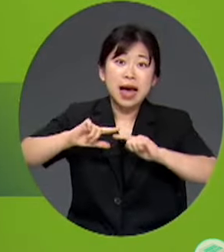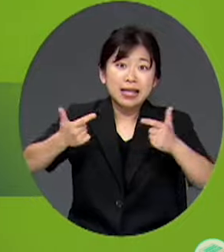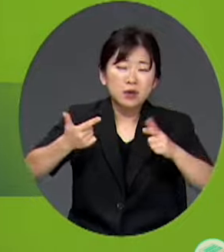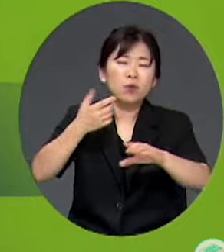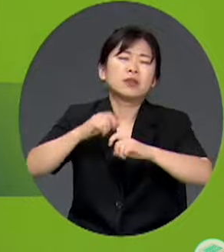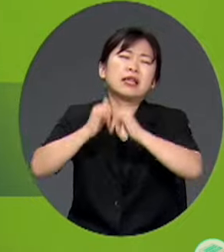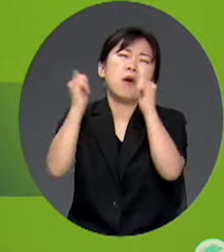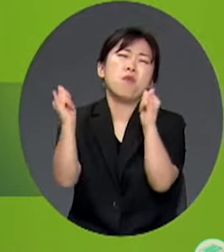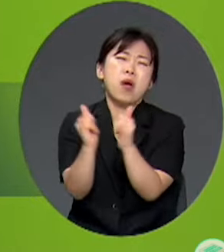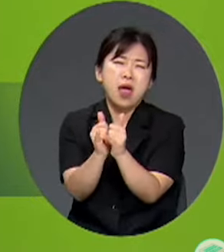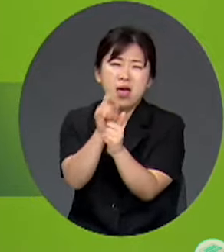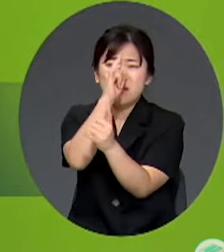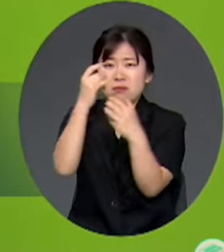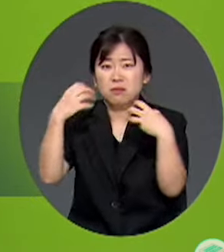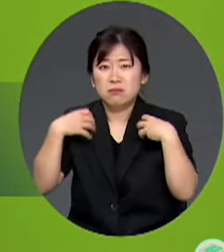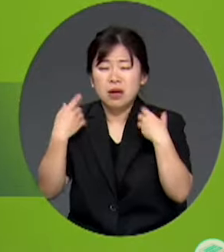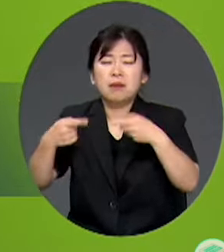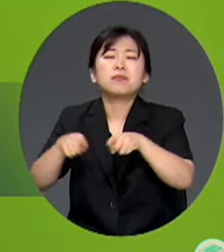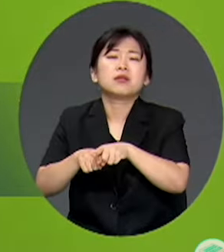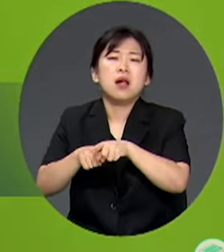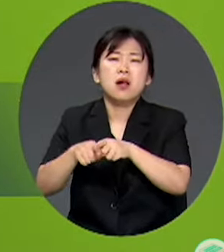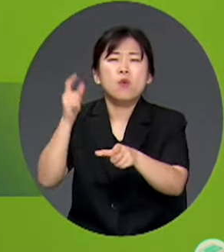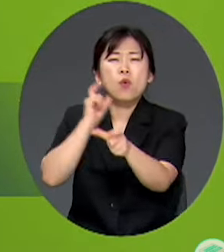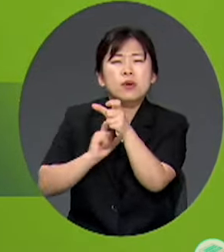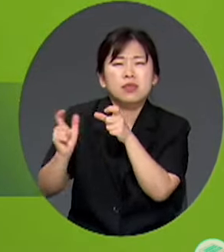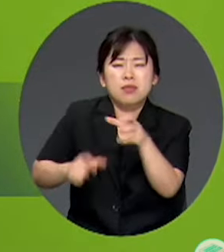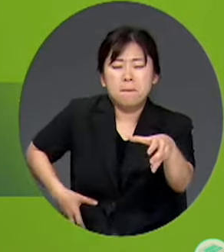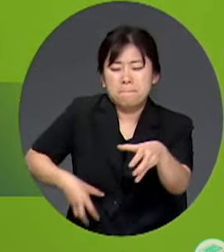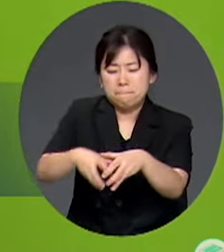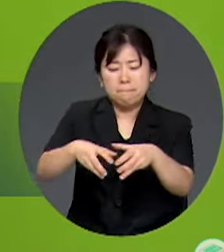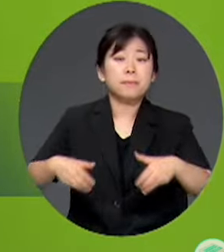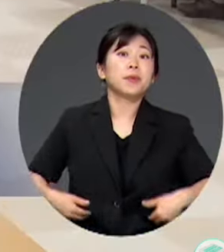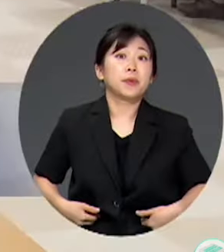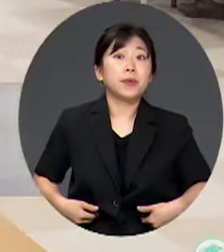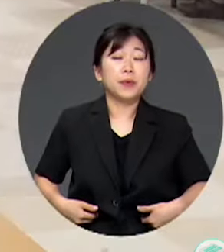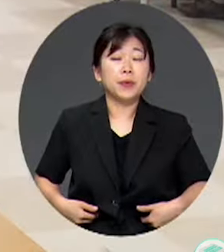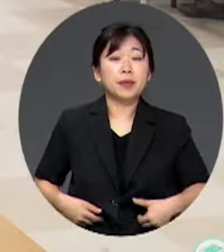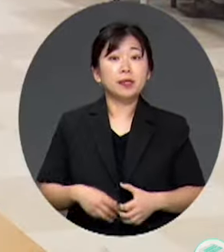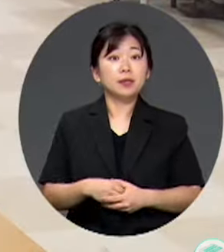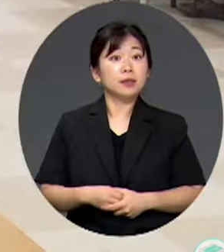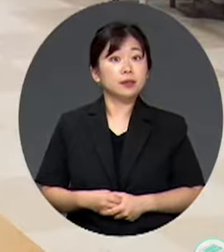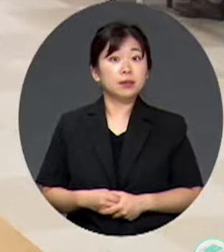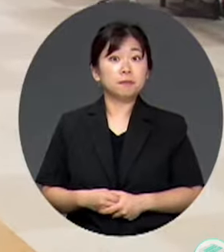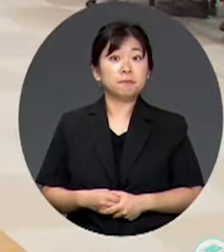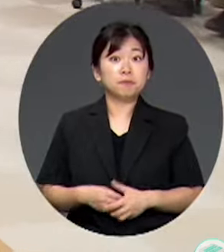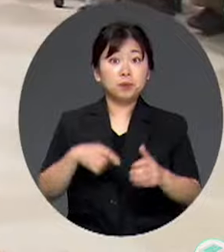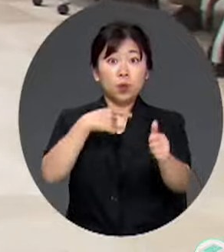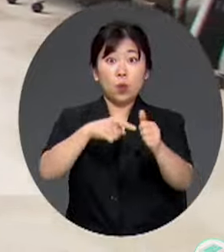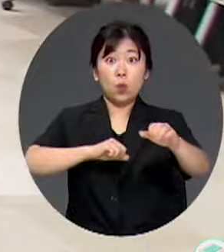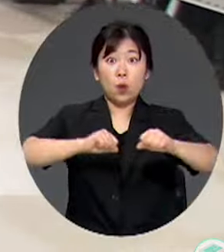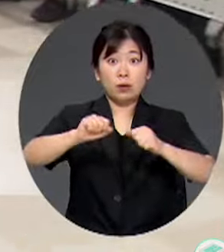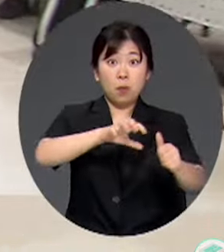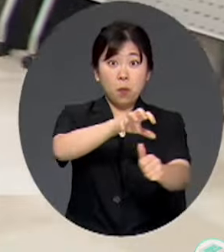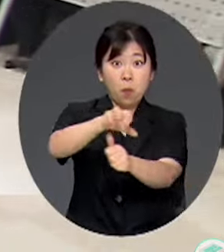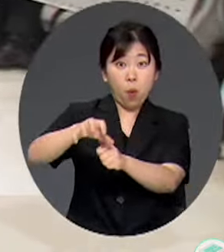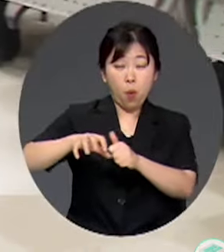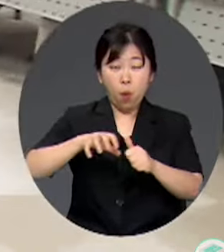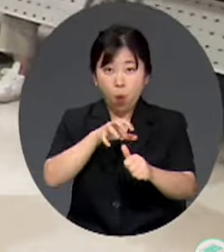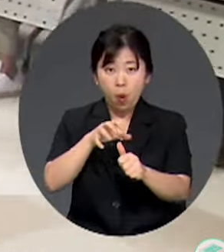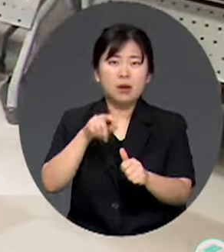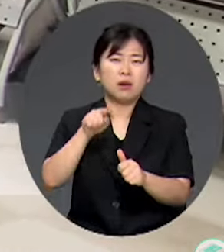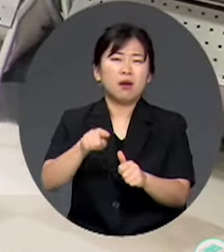아닙니다. 정부와 지자체가 함께 고민하고 역량을 모아야 될 일입니다. 교육활동 보호 대책과